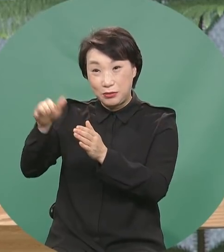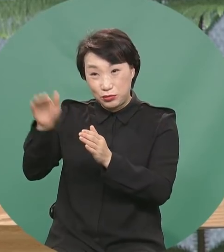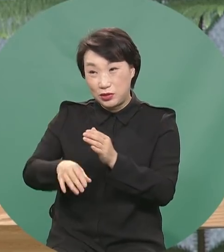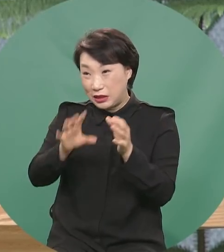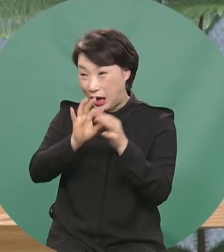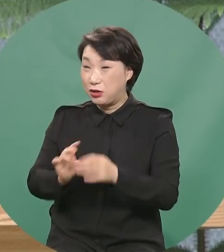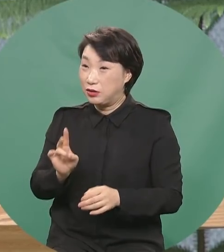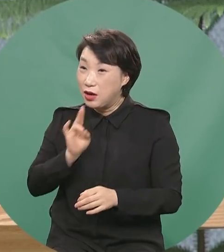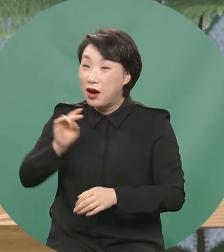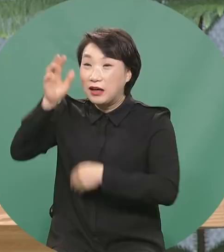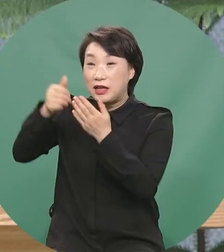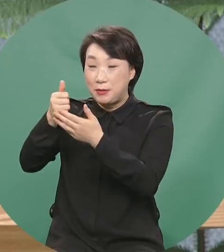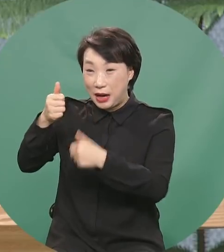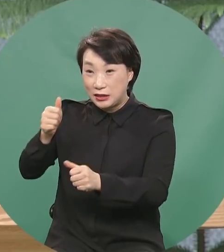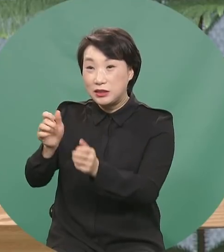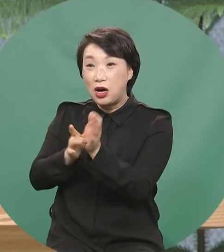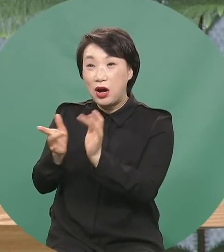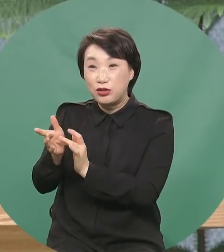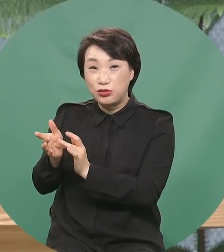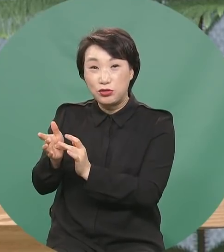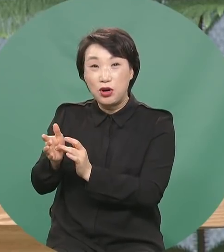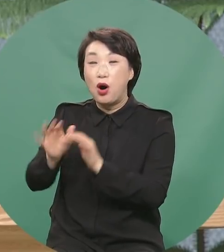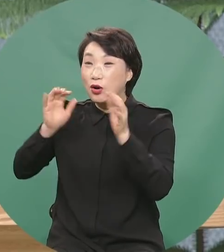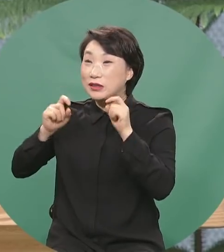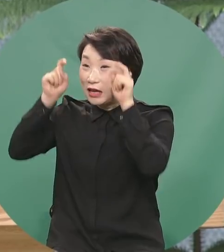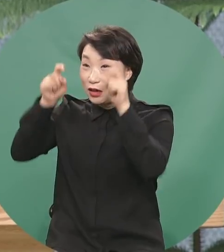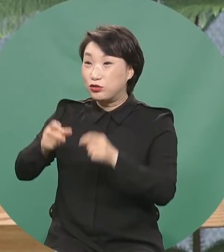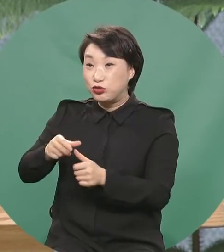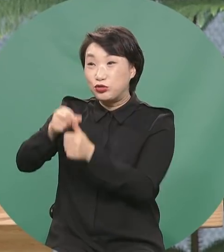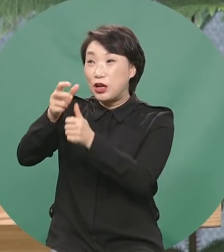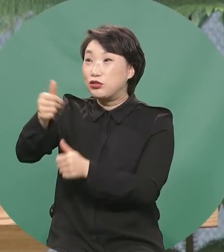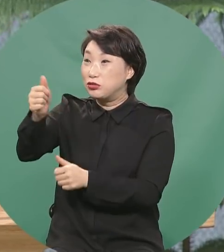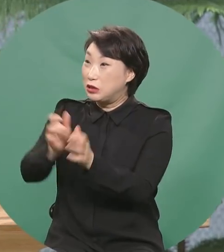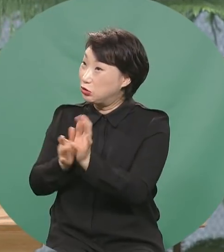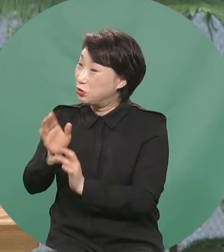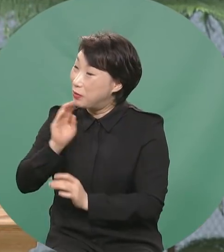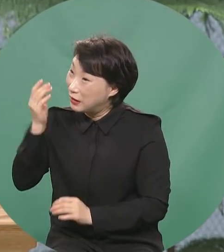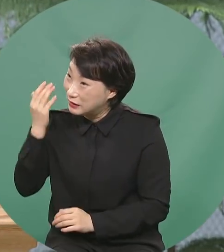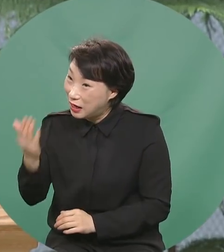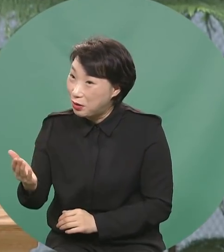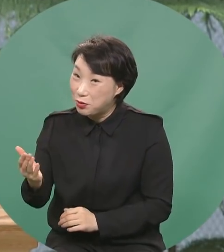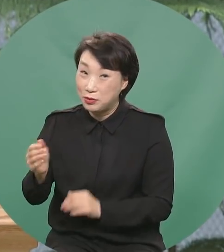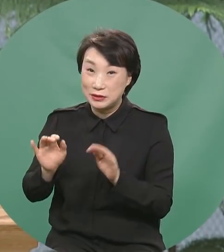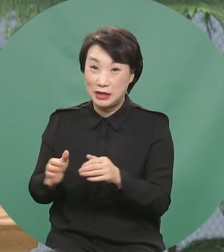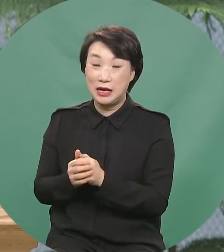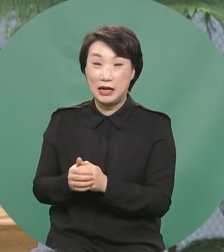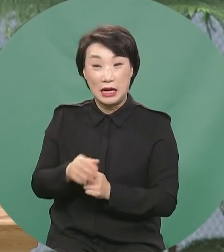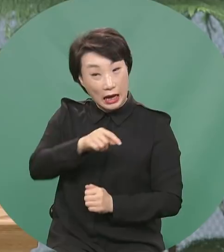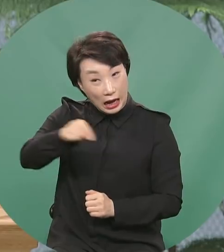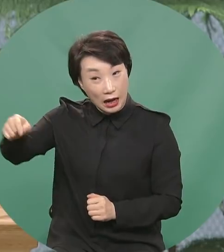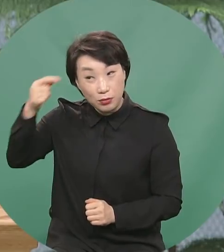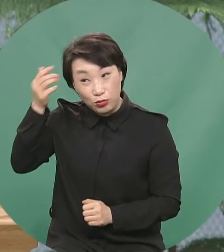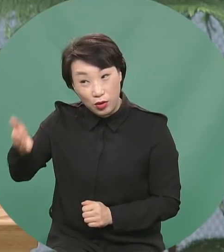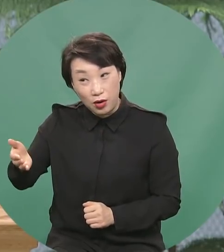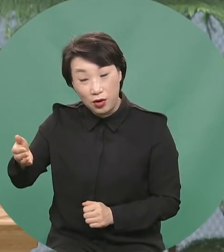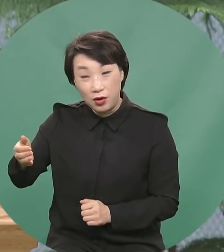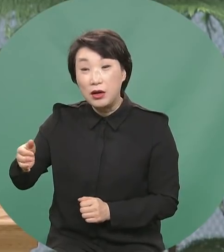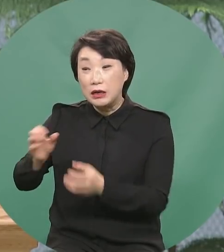아들 어린 양의 구세주가 당신입니까? 라고 가서 물어보고